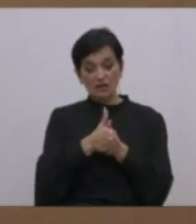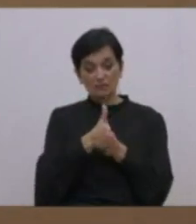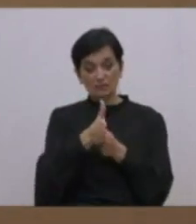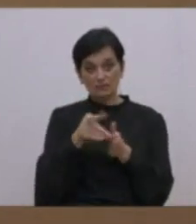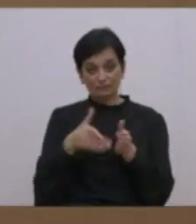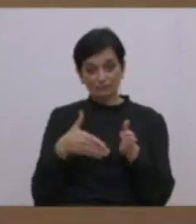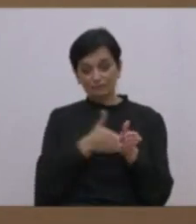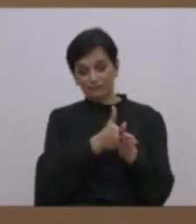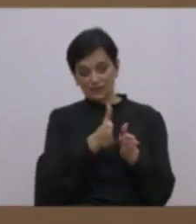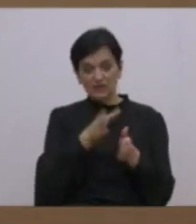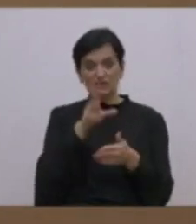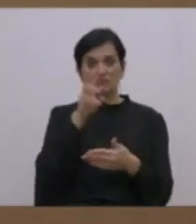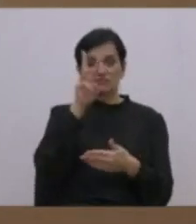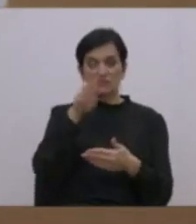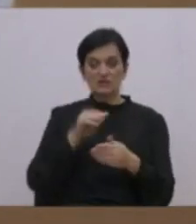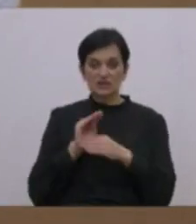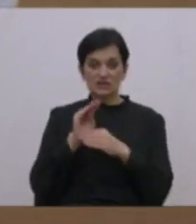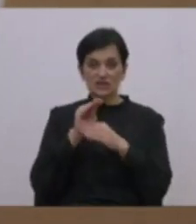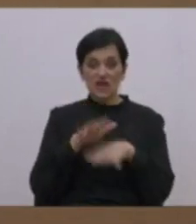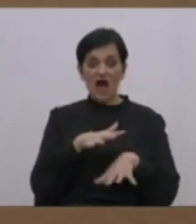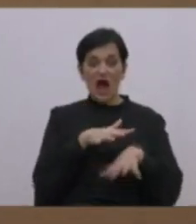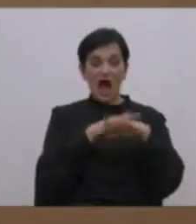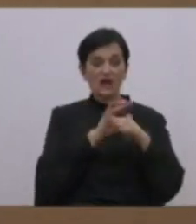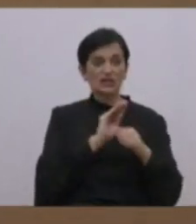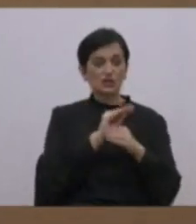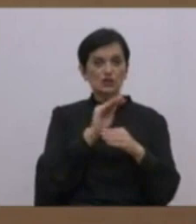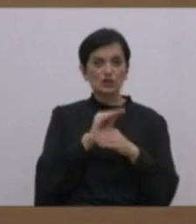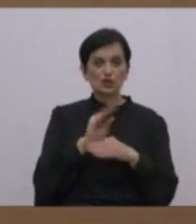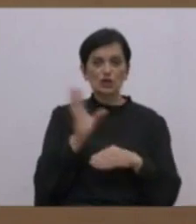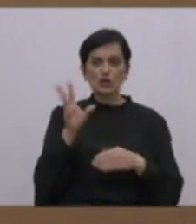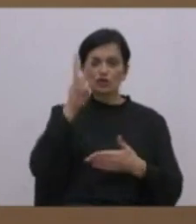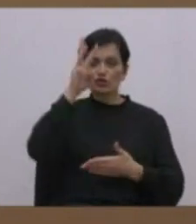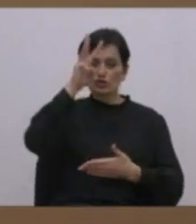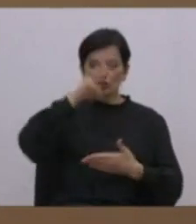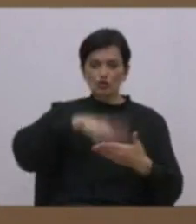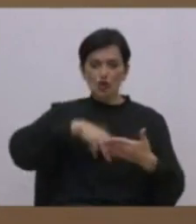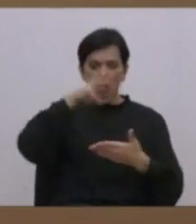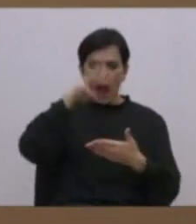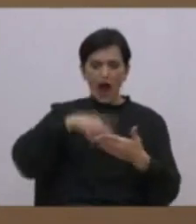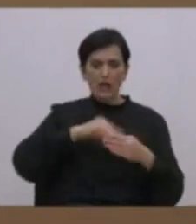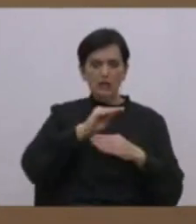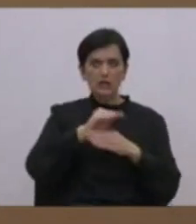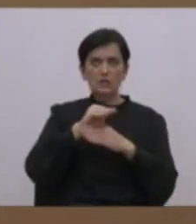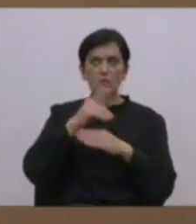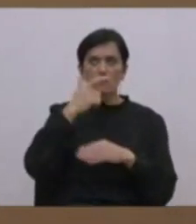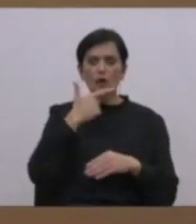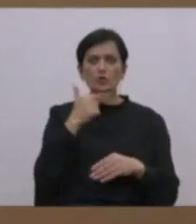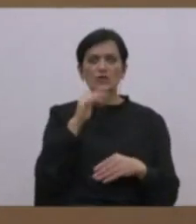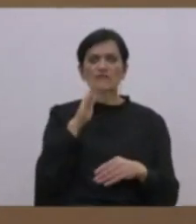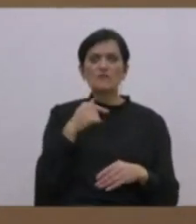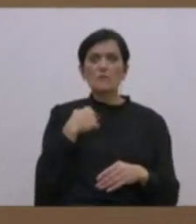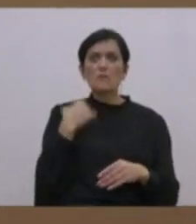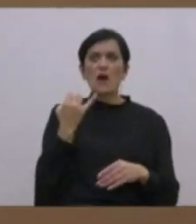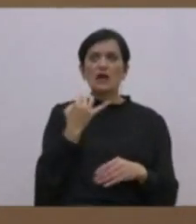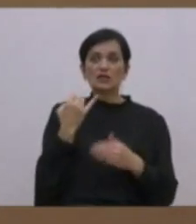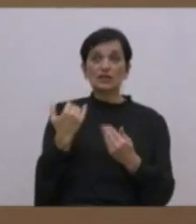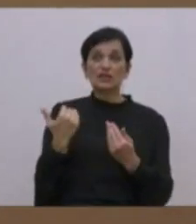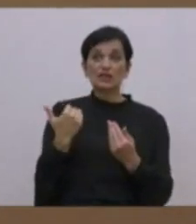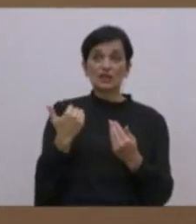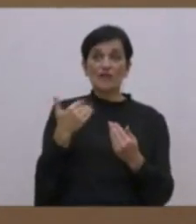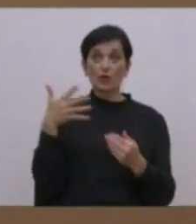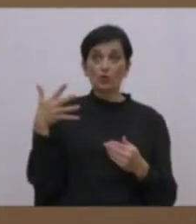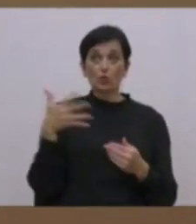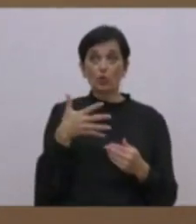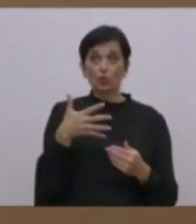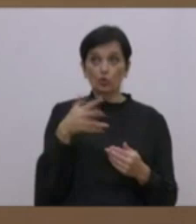ზრდით, აქციას ზრდით, ყველაფერი ჯარიმას ზრდით. აი, ბატონო გივი, რა მაინტერესებს, თქვენთვის